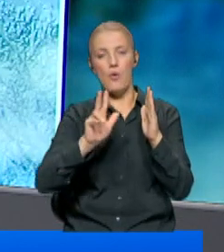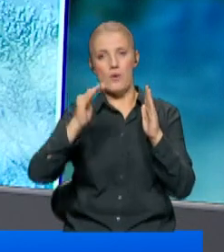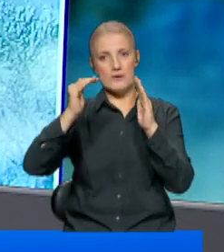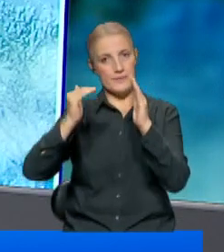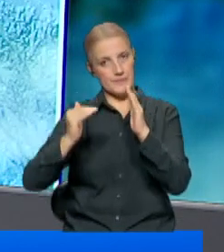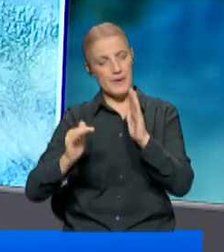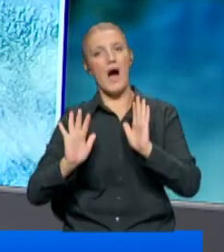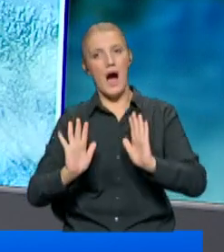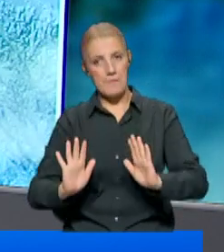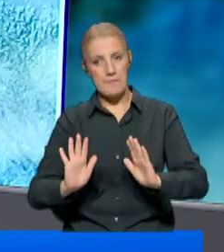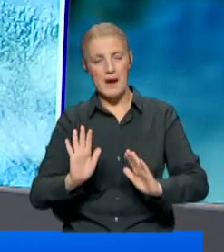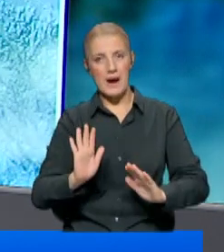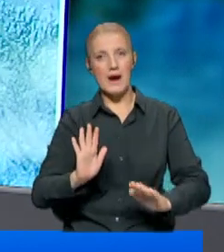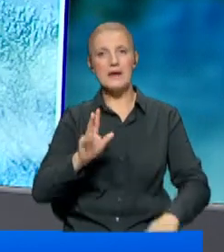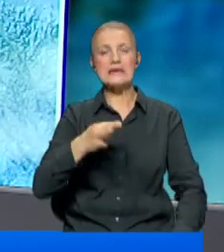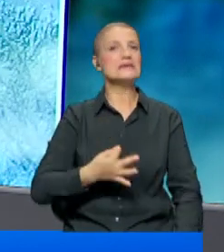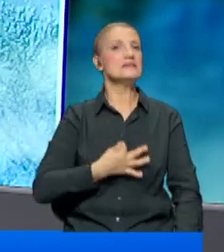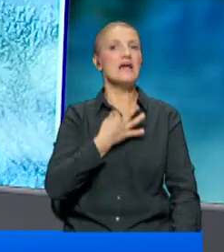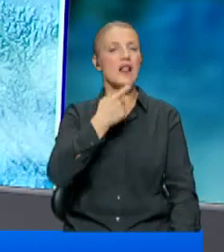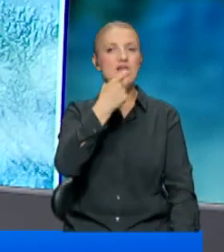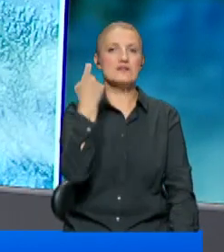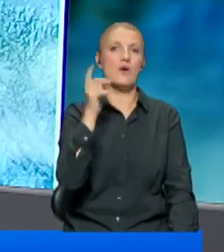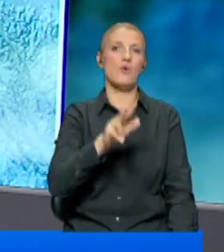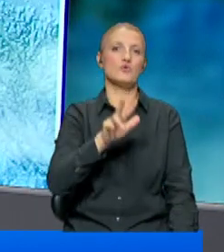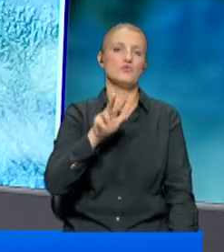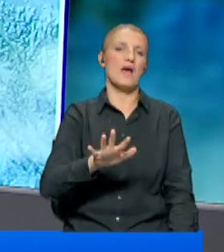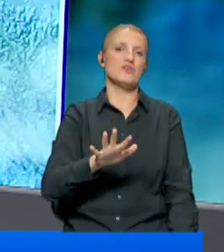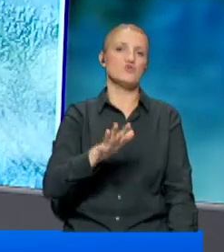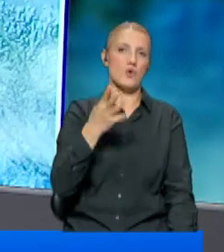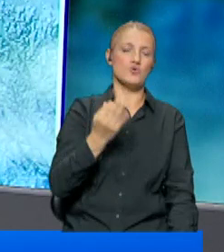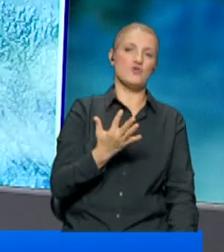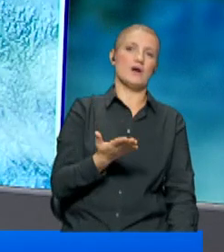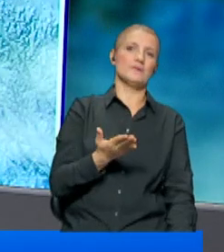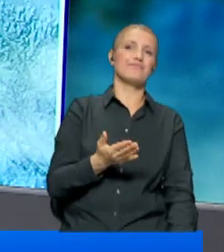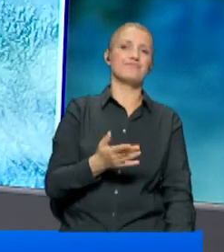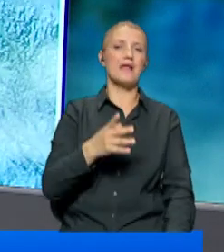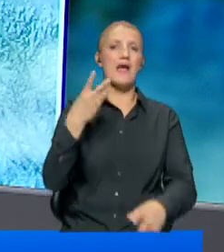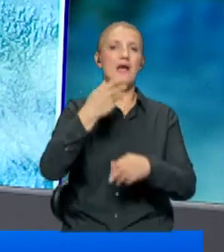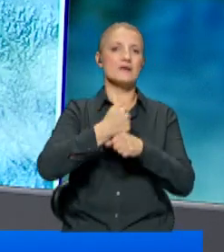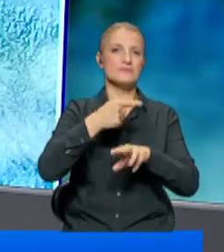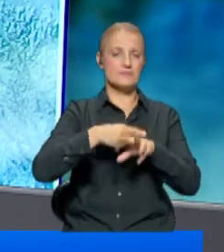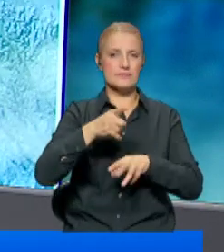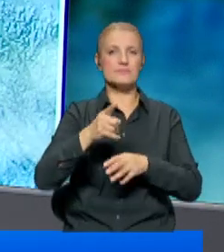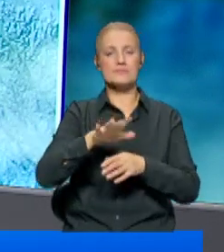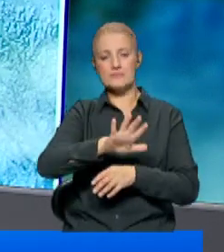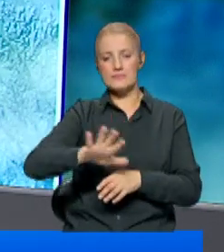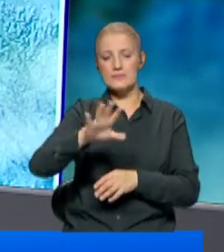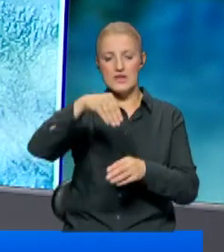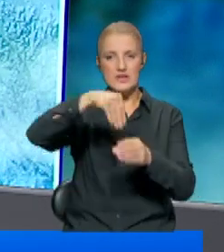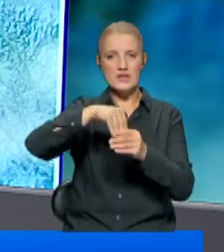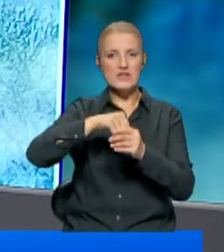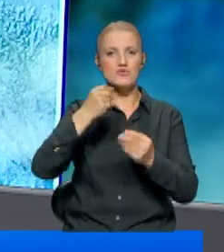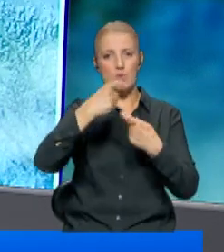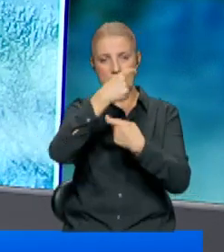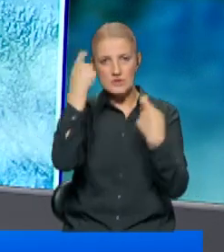seviyesine düşüyor Ama yine de gün ortasında istenilen sıcaklık 35 bulacaktır söylemedi demeyin Ege bölgesinin kıyıları iç kesimleriyle